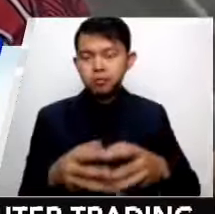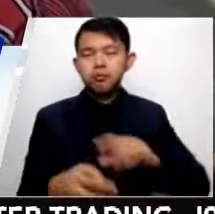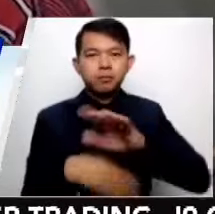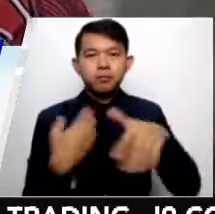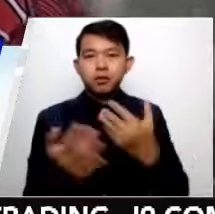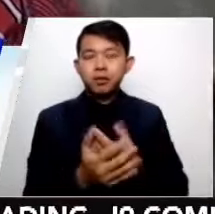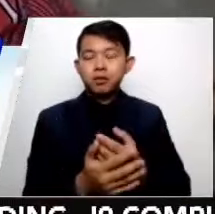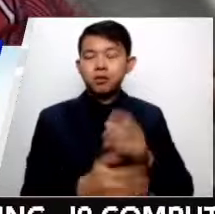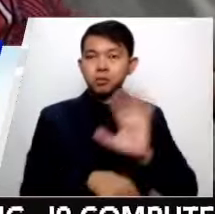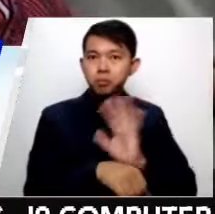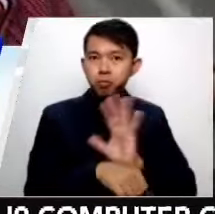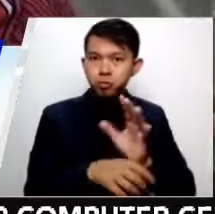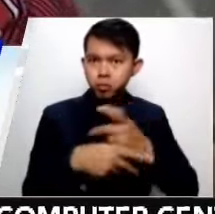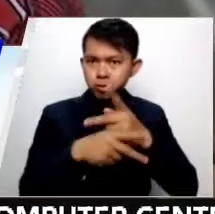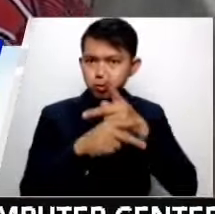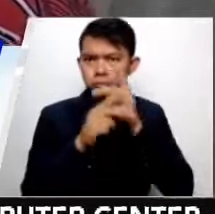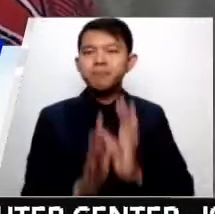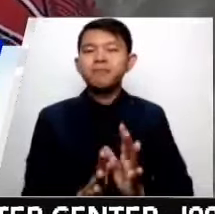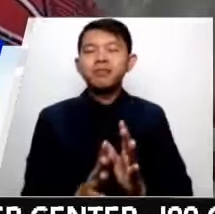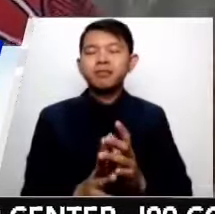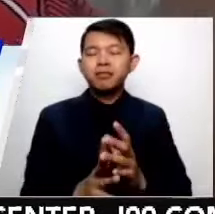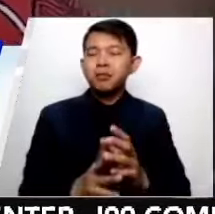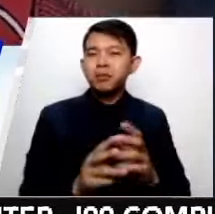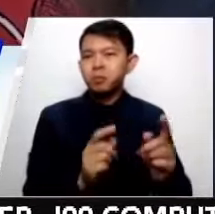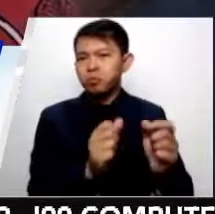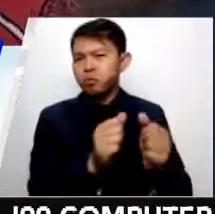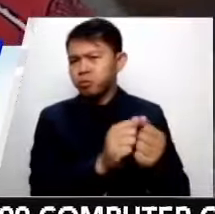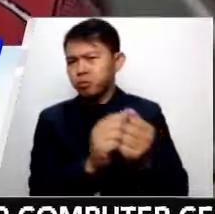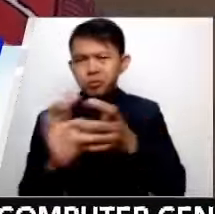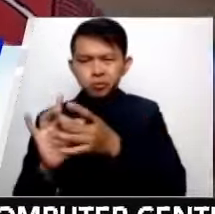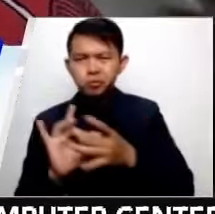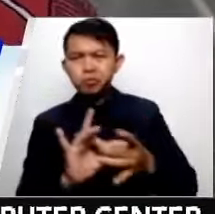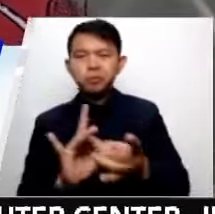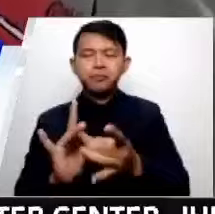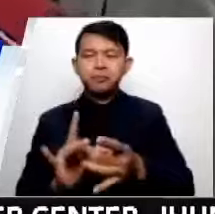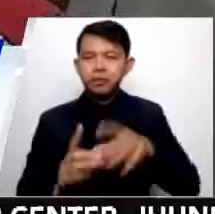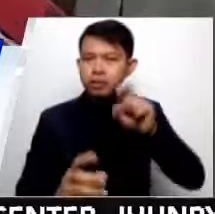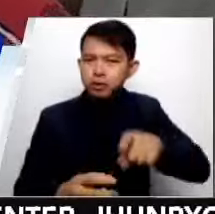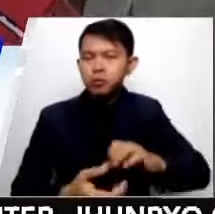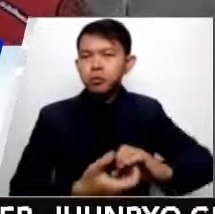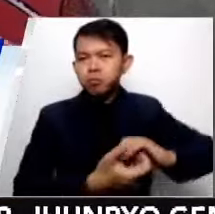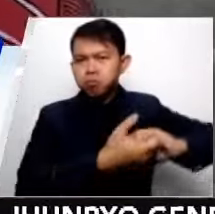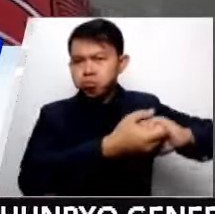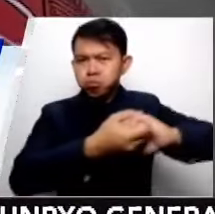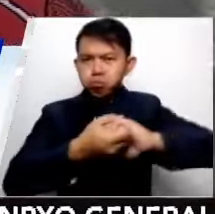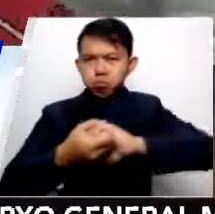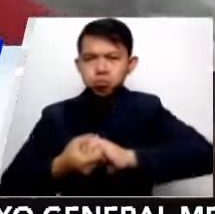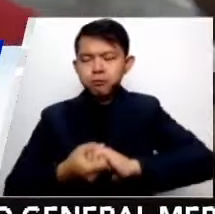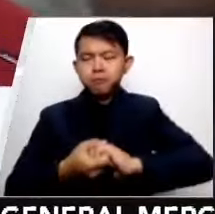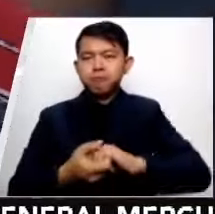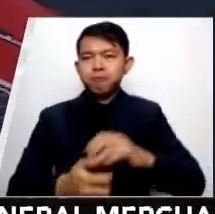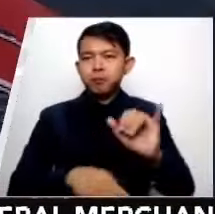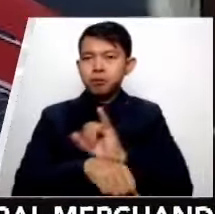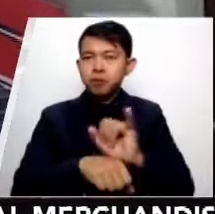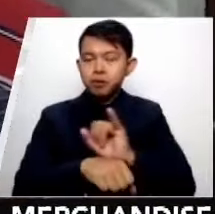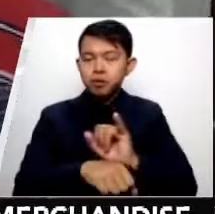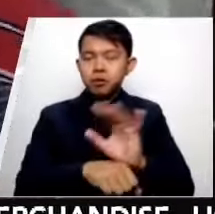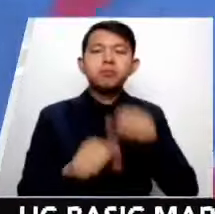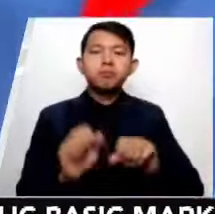producers and we have to really join forces para mapabuti ang industriya ng pelikulang Pilipino.